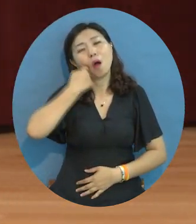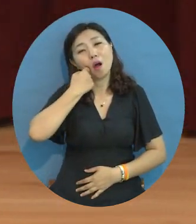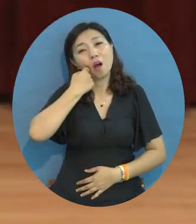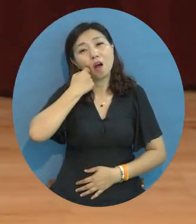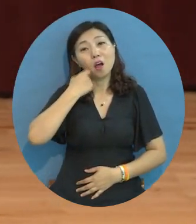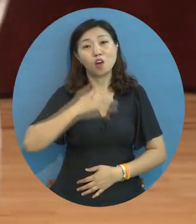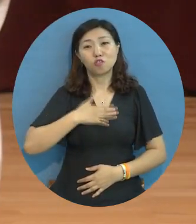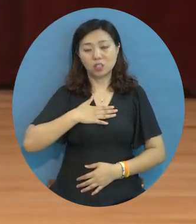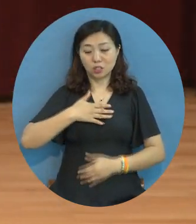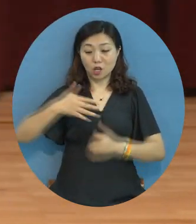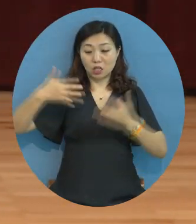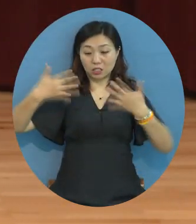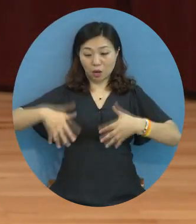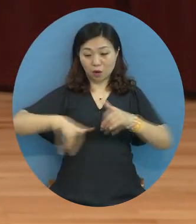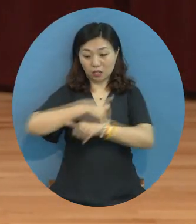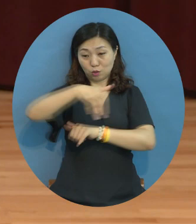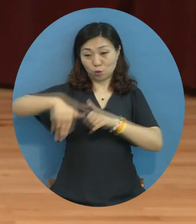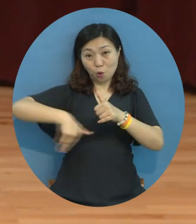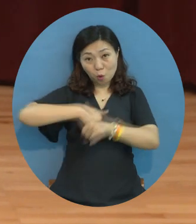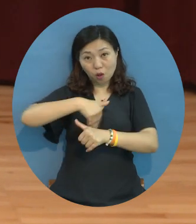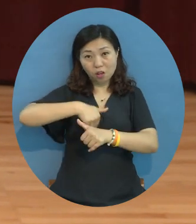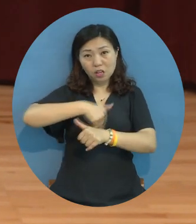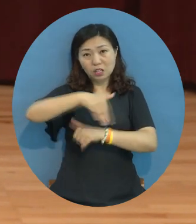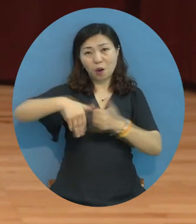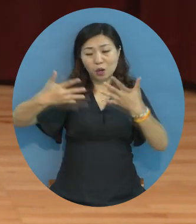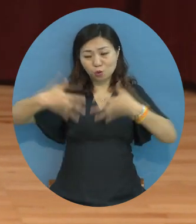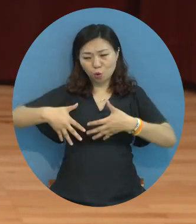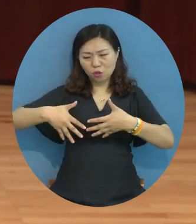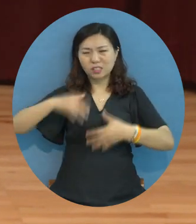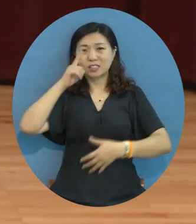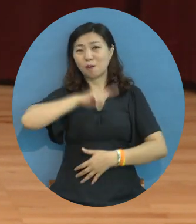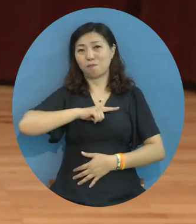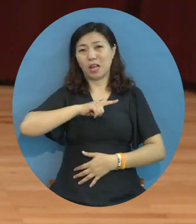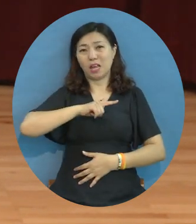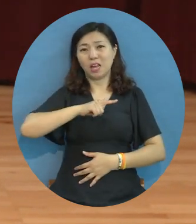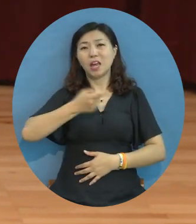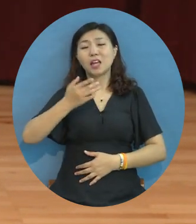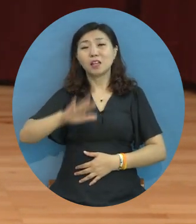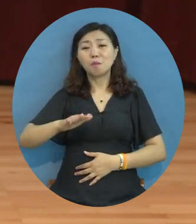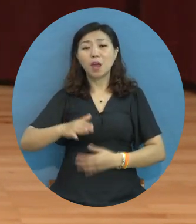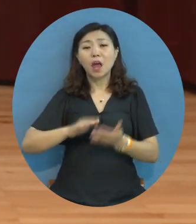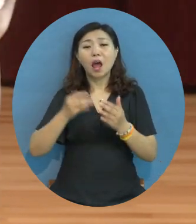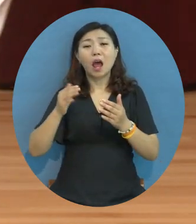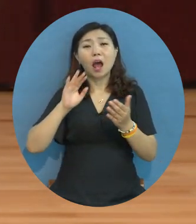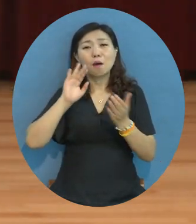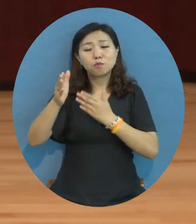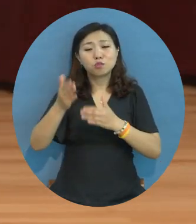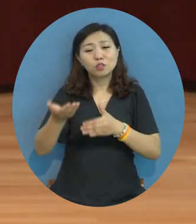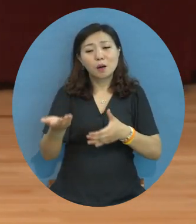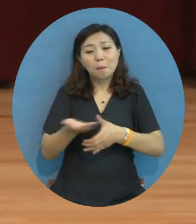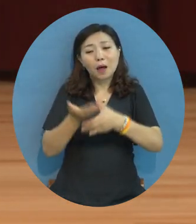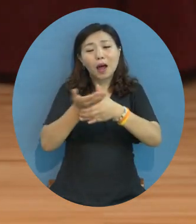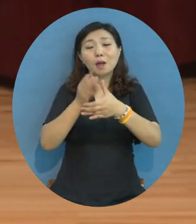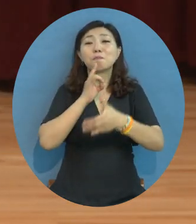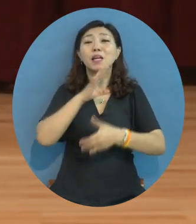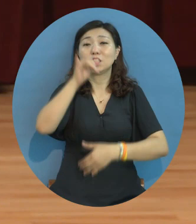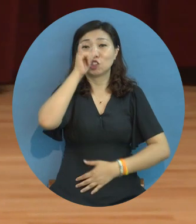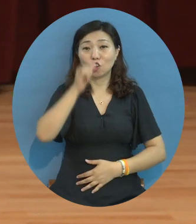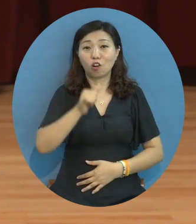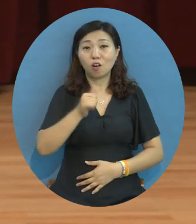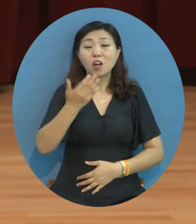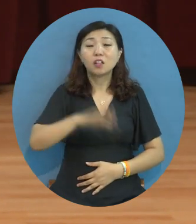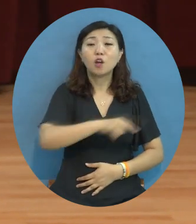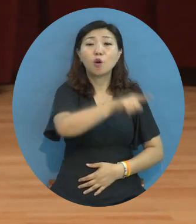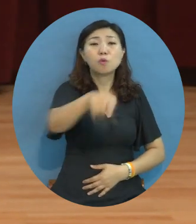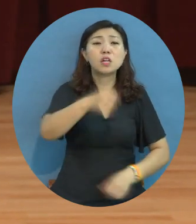세대는 나쁜 조건에서 태어났기 때문에 좋을 일만 남았어요. 근데 여러분들은 지금 좋을 일이 남았어요?